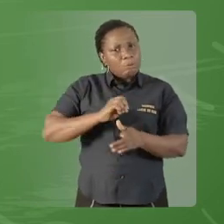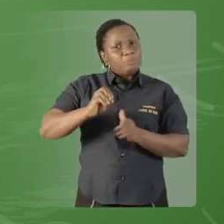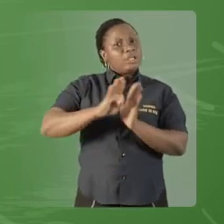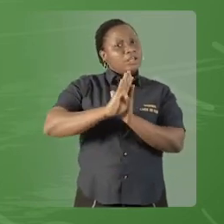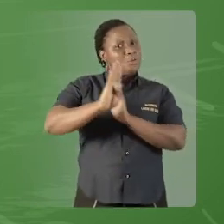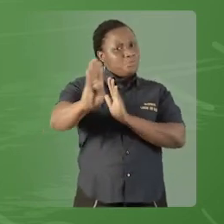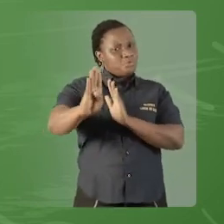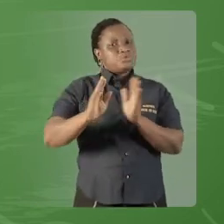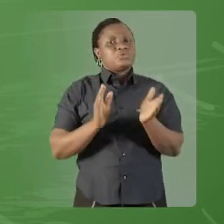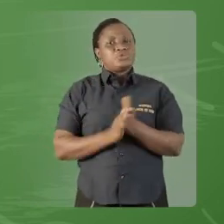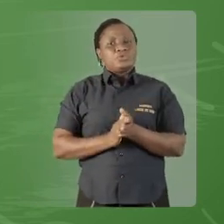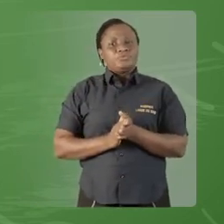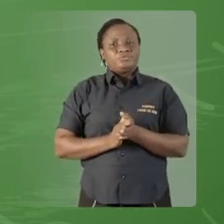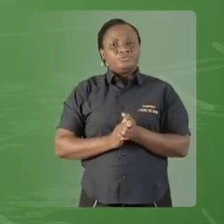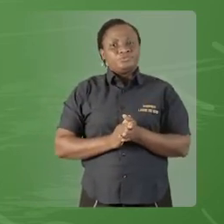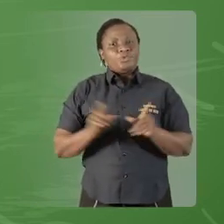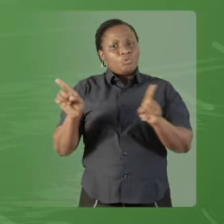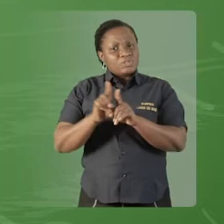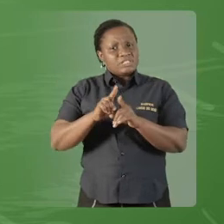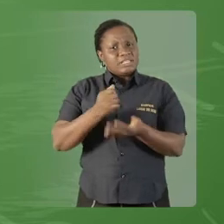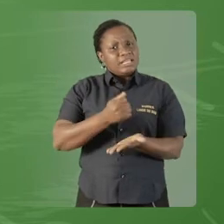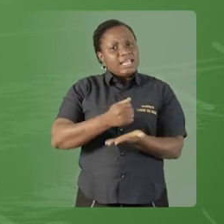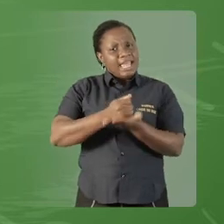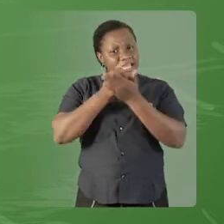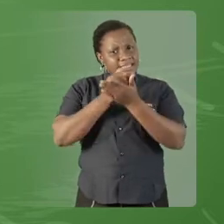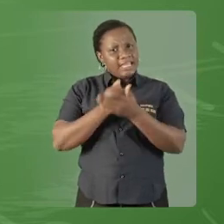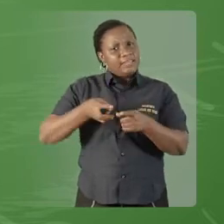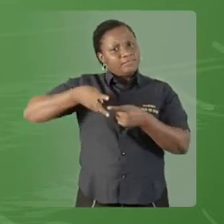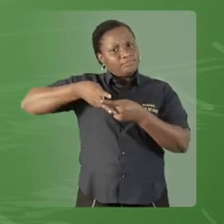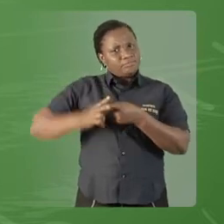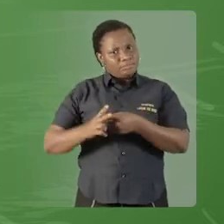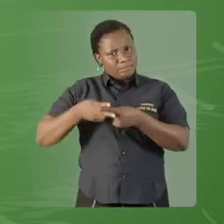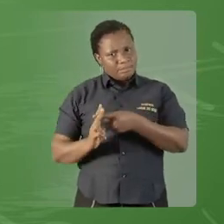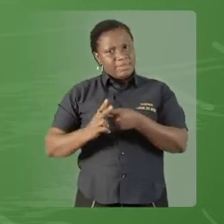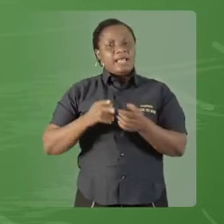et enfin, il faut aider à les faire réparer.